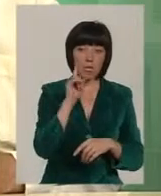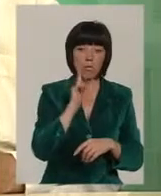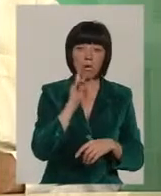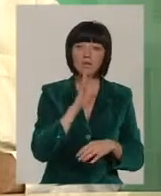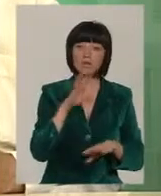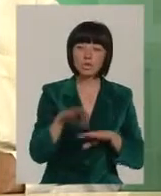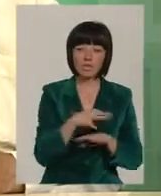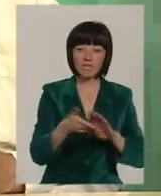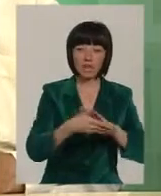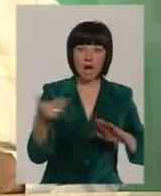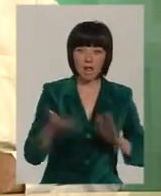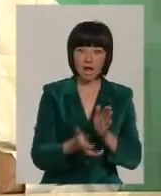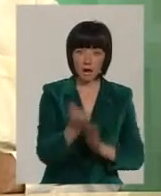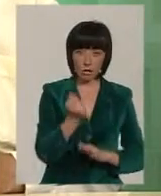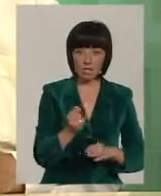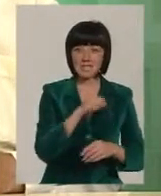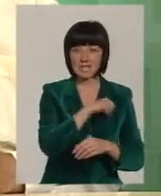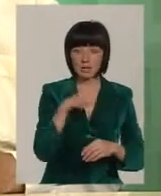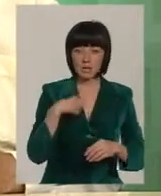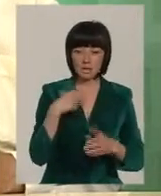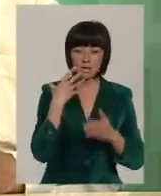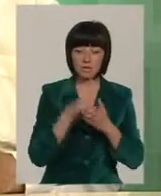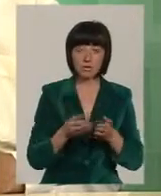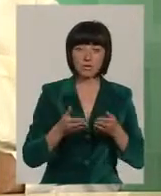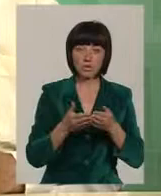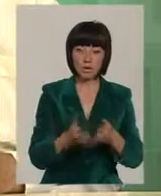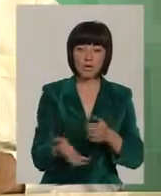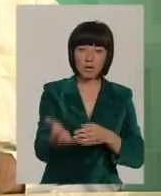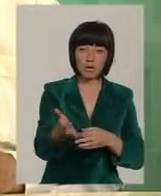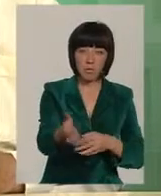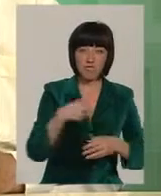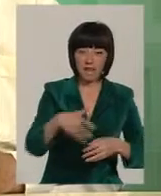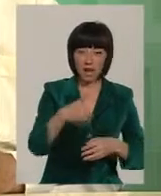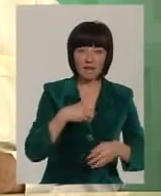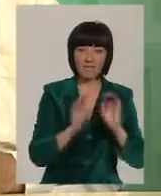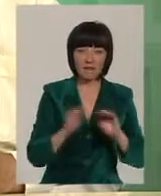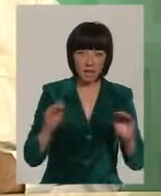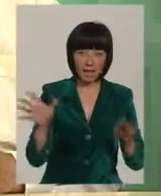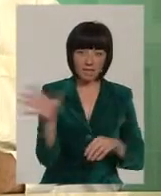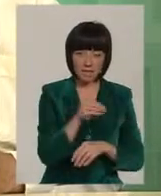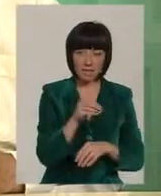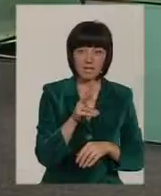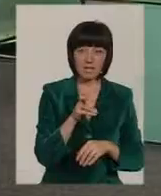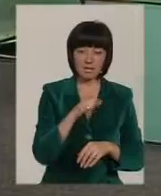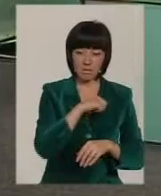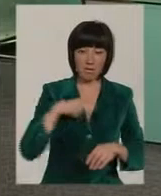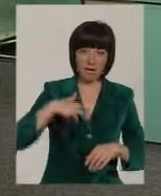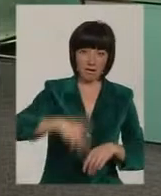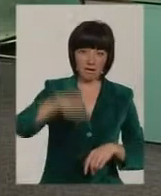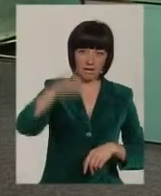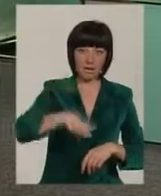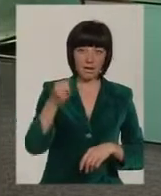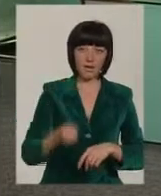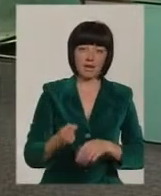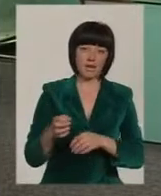дружина викликала рятувальників, він самотужки на своєму човні подіставав закоси тих всіх дітей за майки і